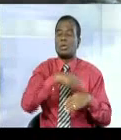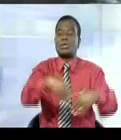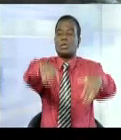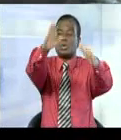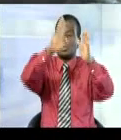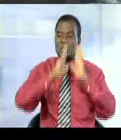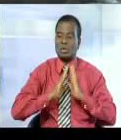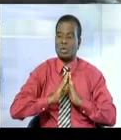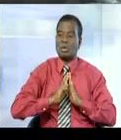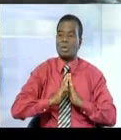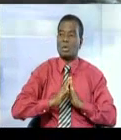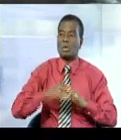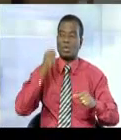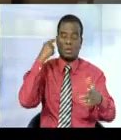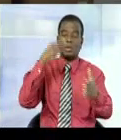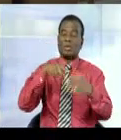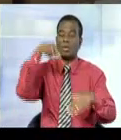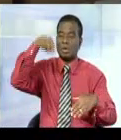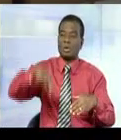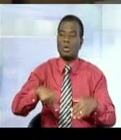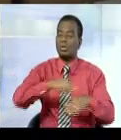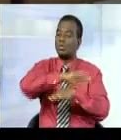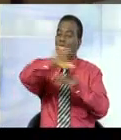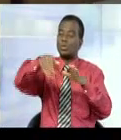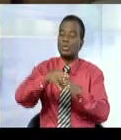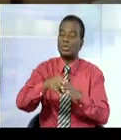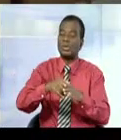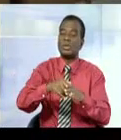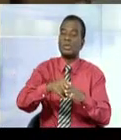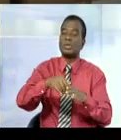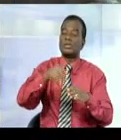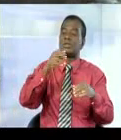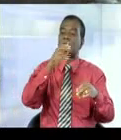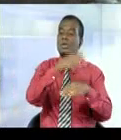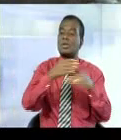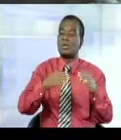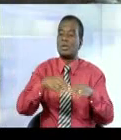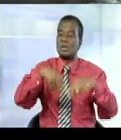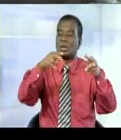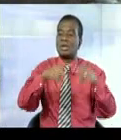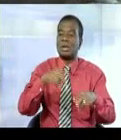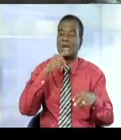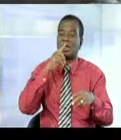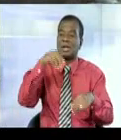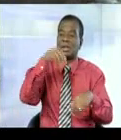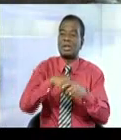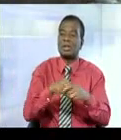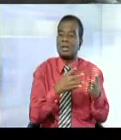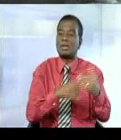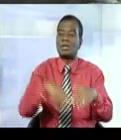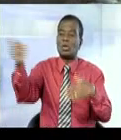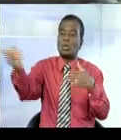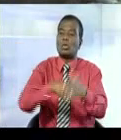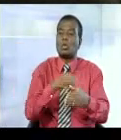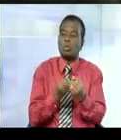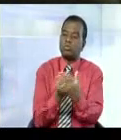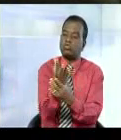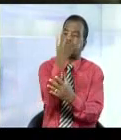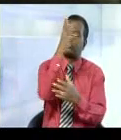demandé atteste que l'entièreté de ce stock est en attente de destruction dans ce